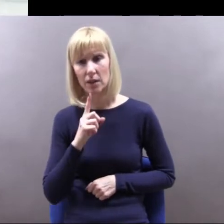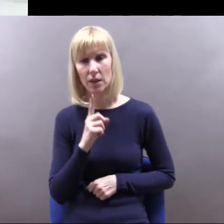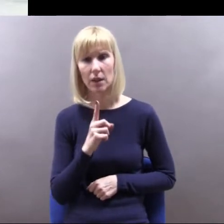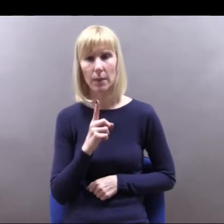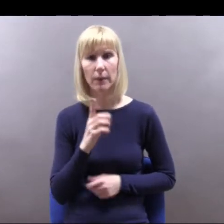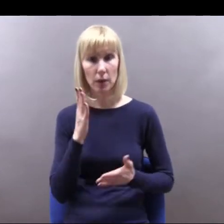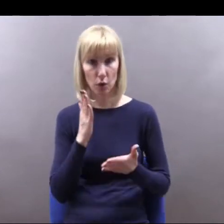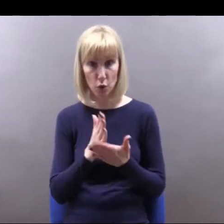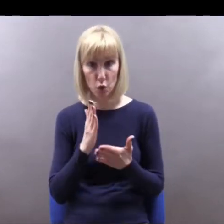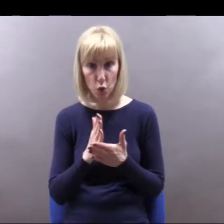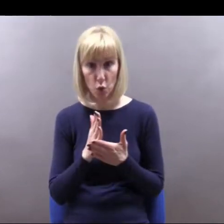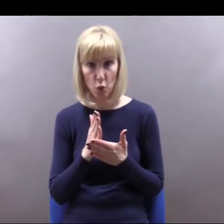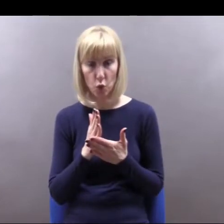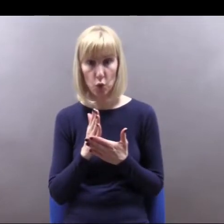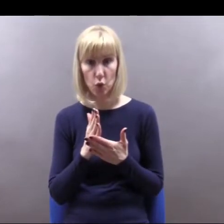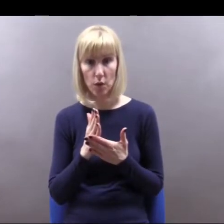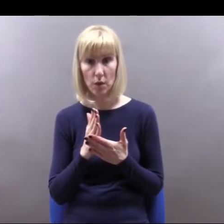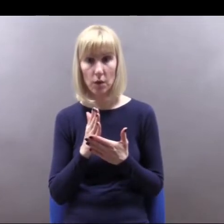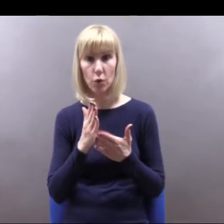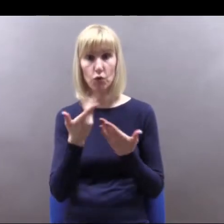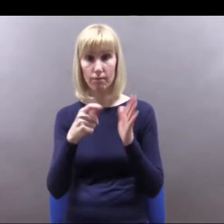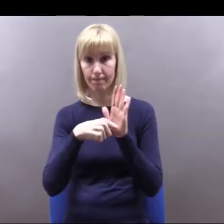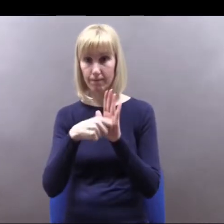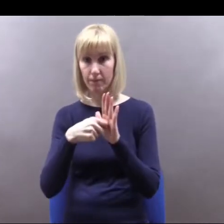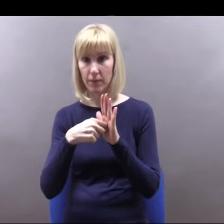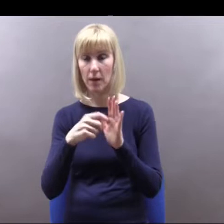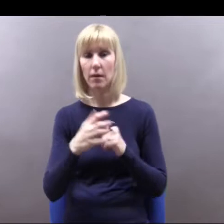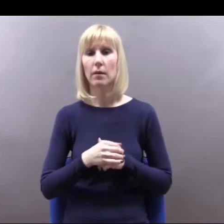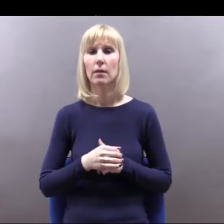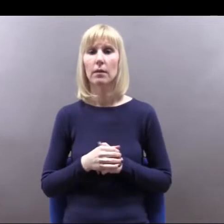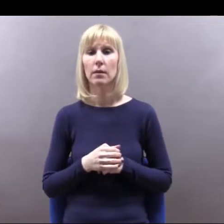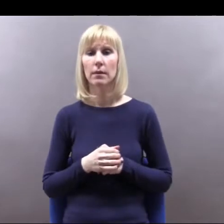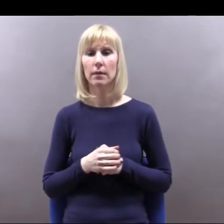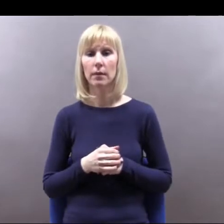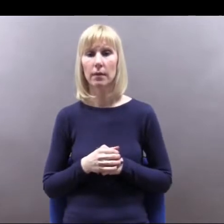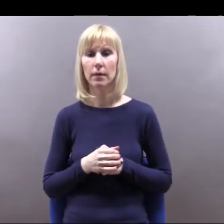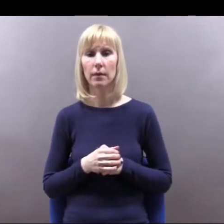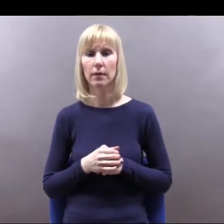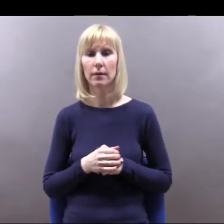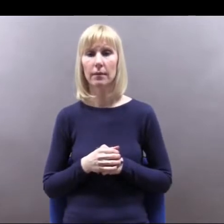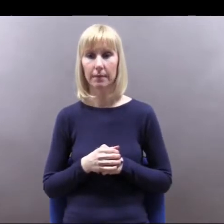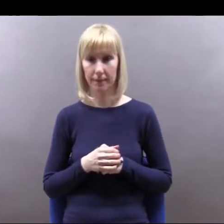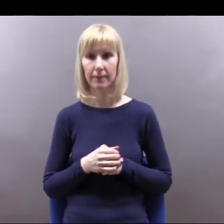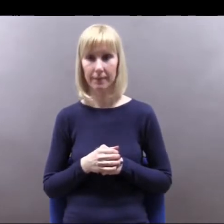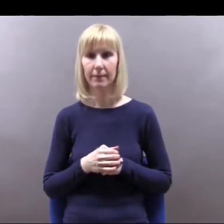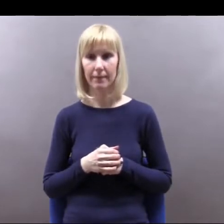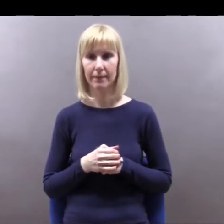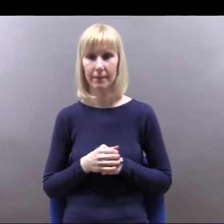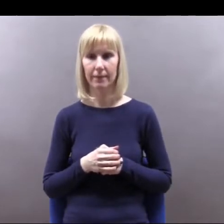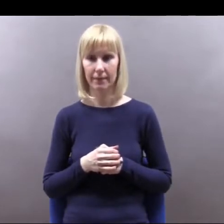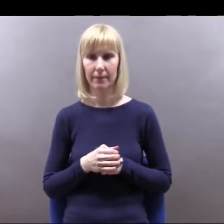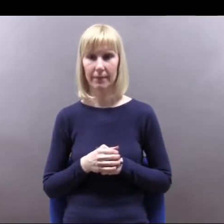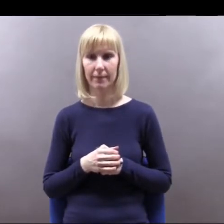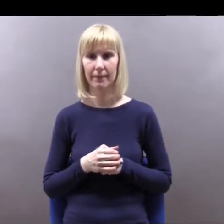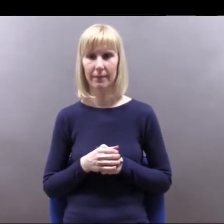Mam wrażenie, że proszę potwierdzić, że jest już na ekranie pierwsza klatka filmu.